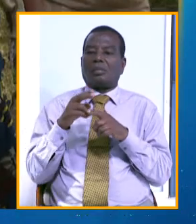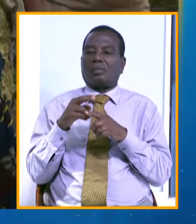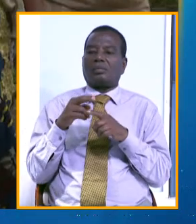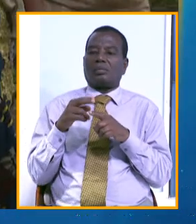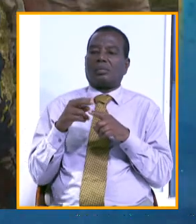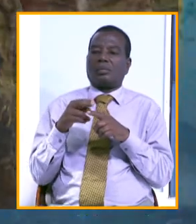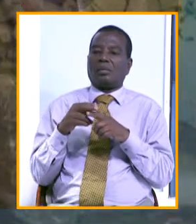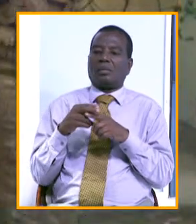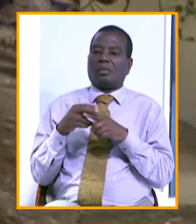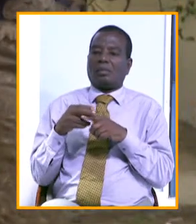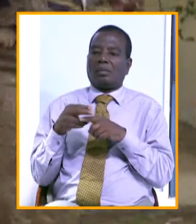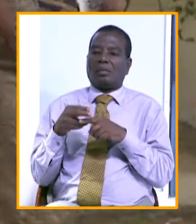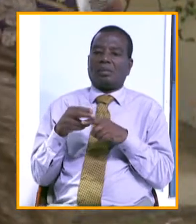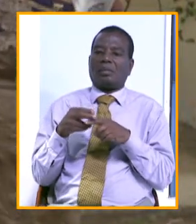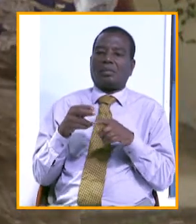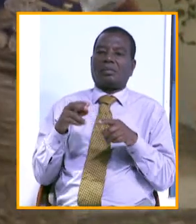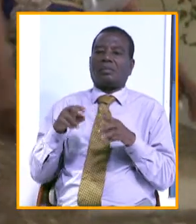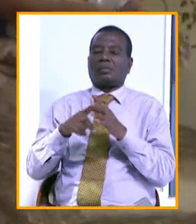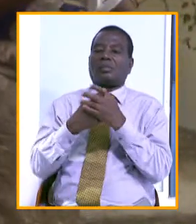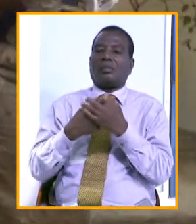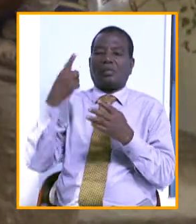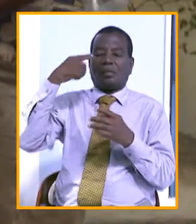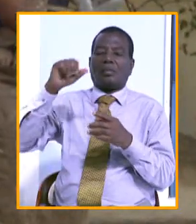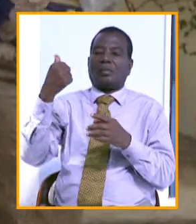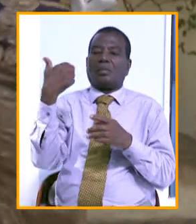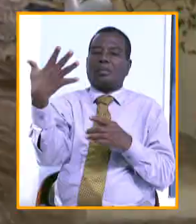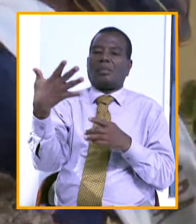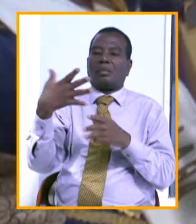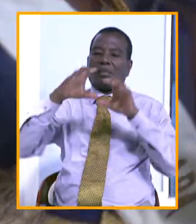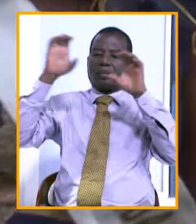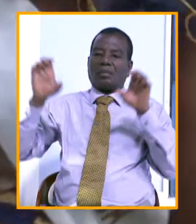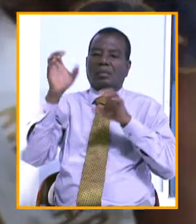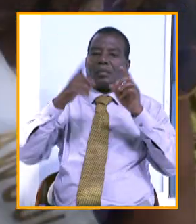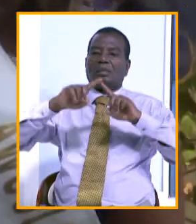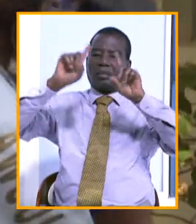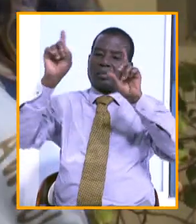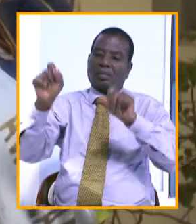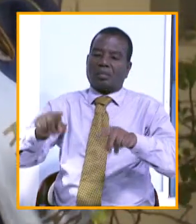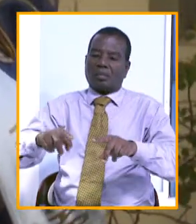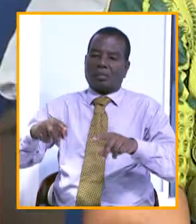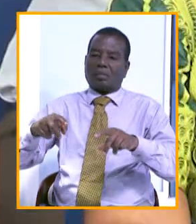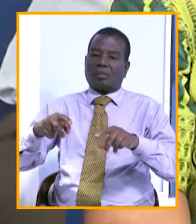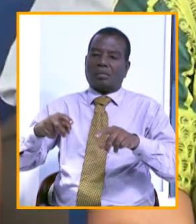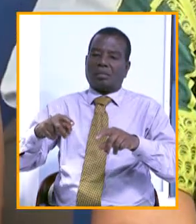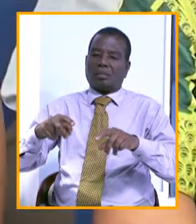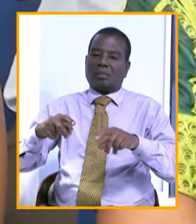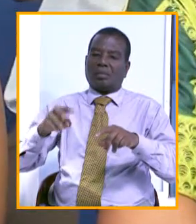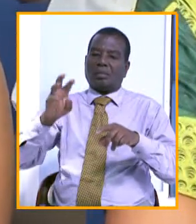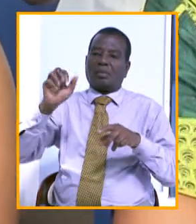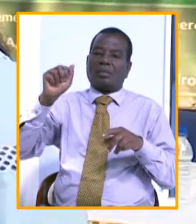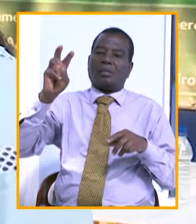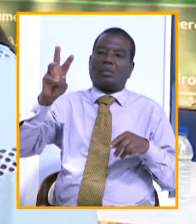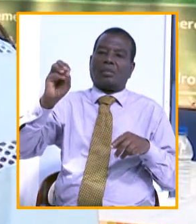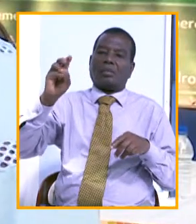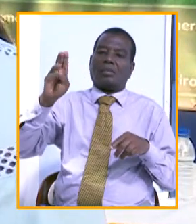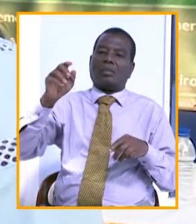Kando. C'est parti pour la 15e édition du concours Aoulaba qui célèbre la beauté de la femme africaine.